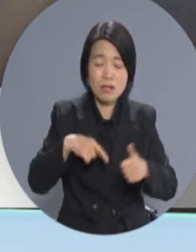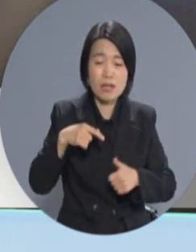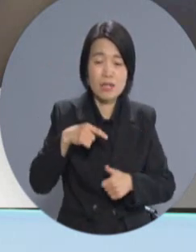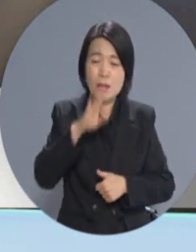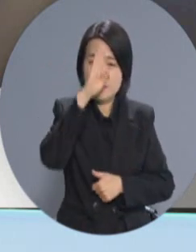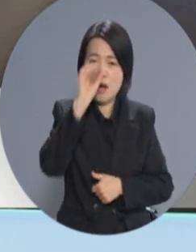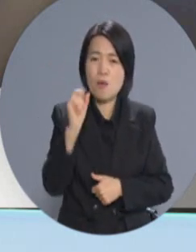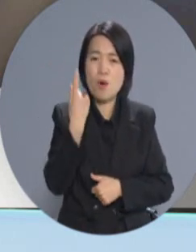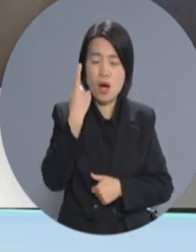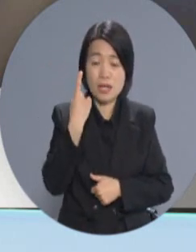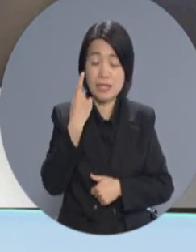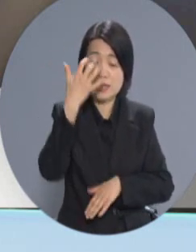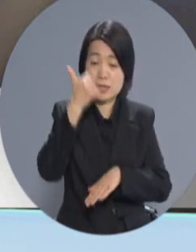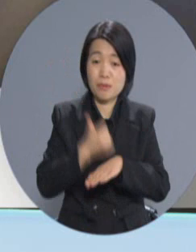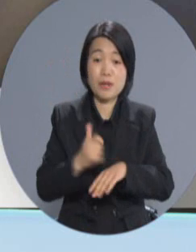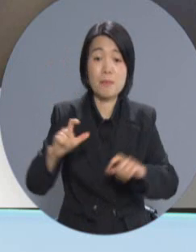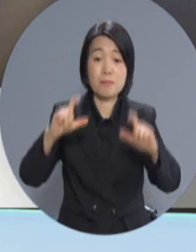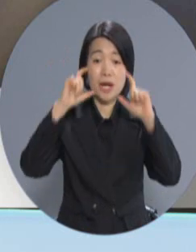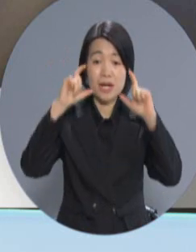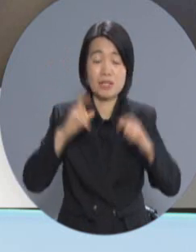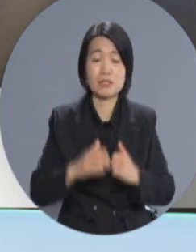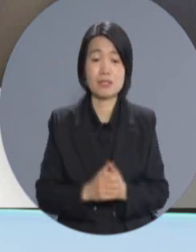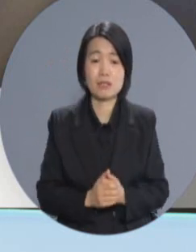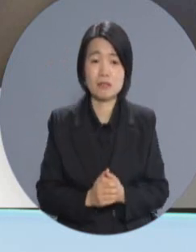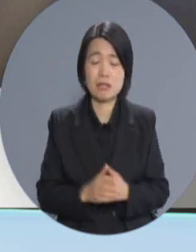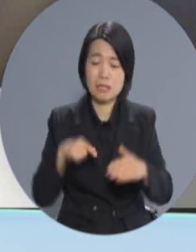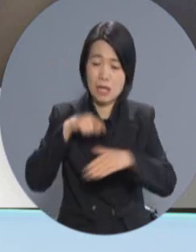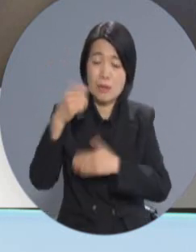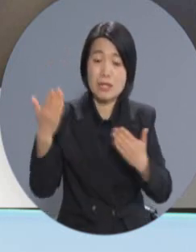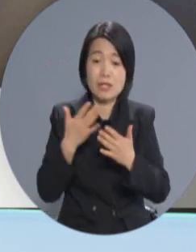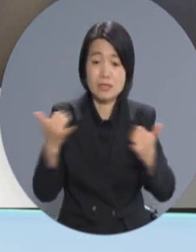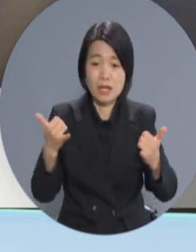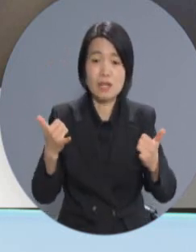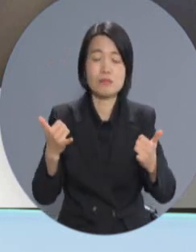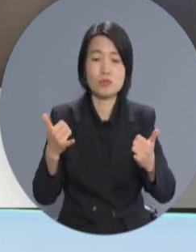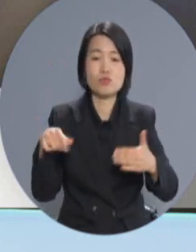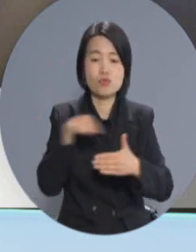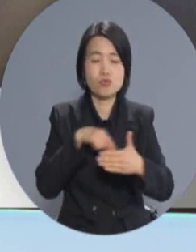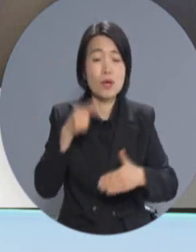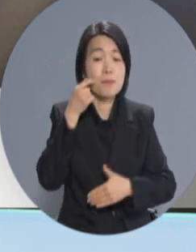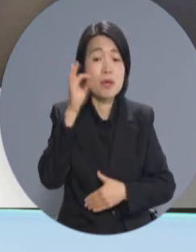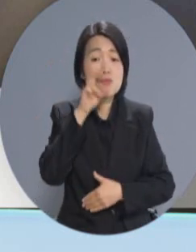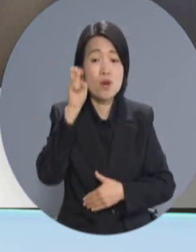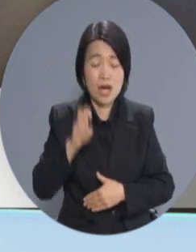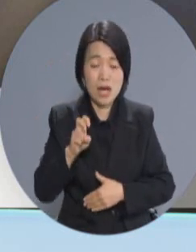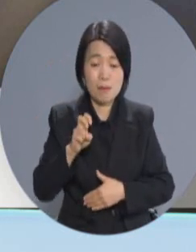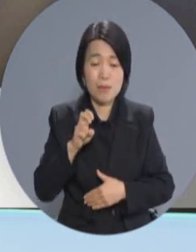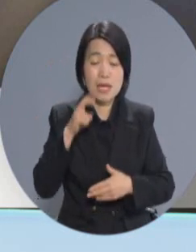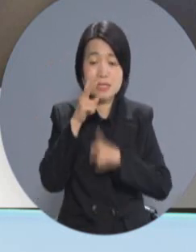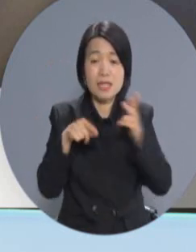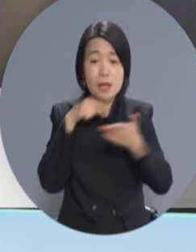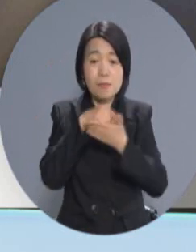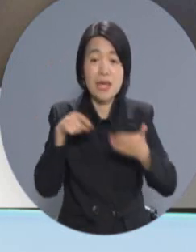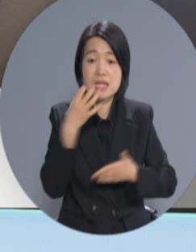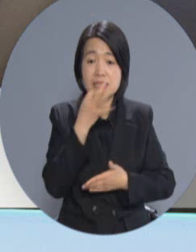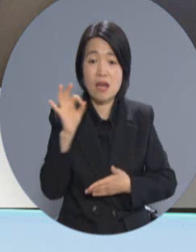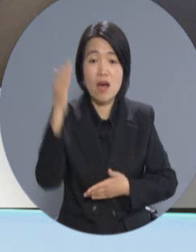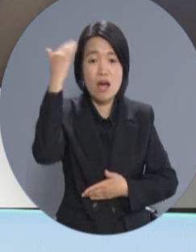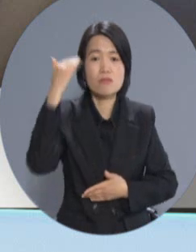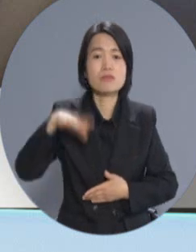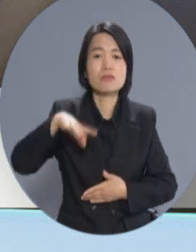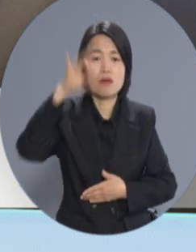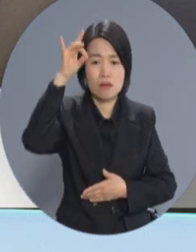질병의 원인이라는 결과가 나온 건데요. 야외에서 일을 하는 노동자 중 피부암으로 산재 인정을 받은 건 국내에서